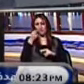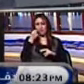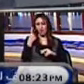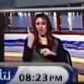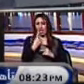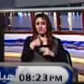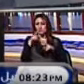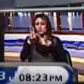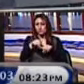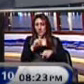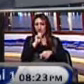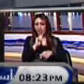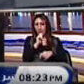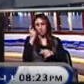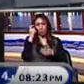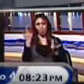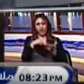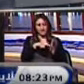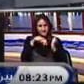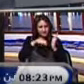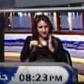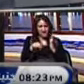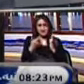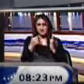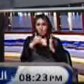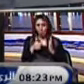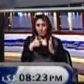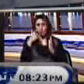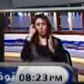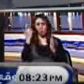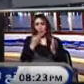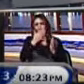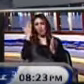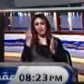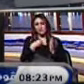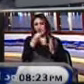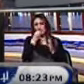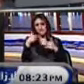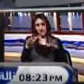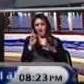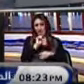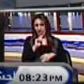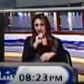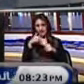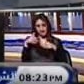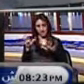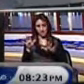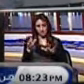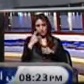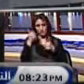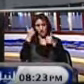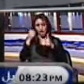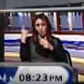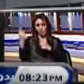اللحمه دي سليمه ولا لحمه فاسده، وان الختم ده حقيقي ولا ختم مسروق، ولا نبطل ناكل لحمه لغايه ما يتم توقيع الكشف الطبي